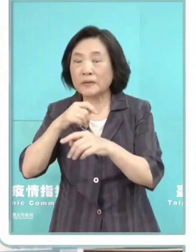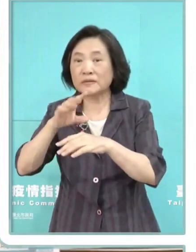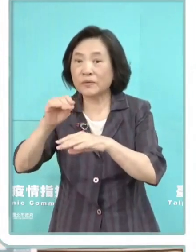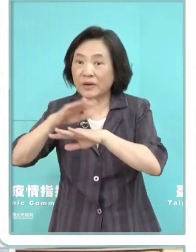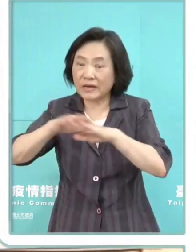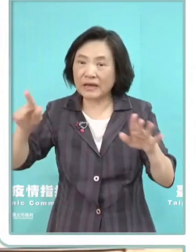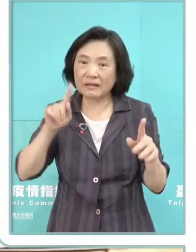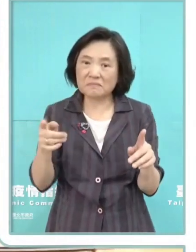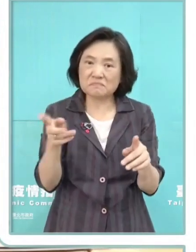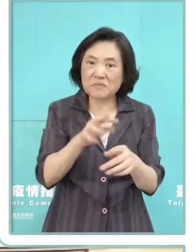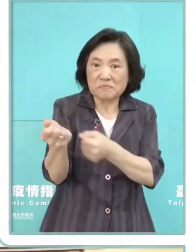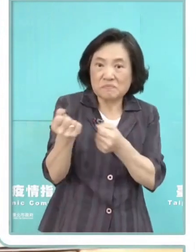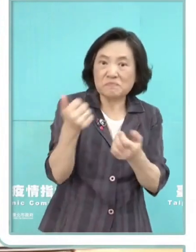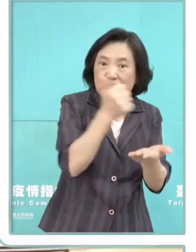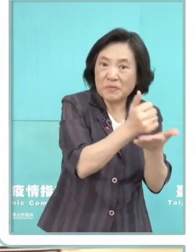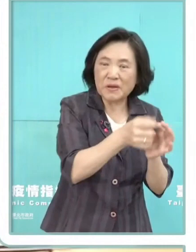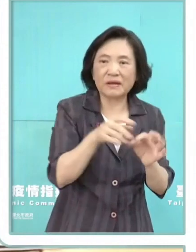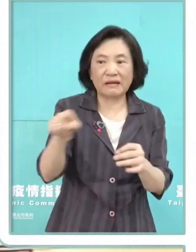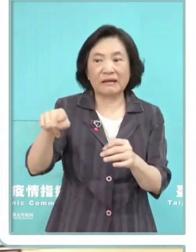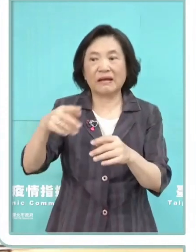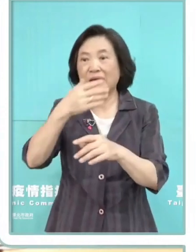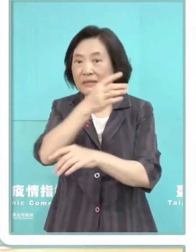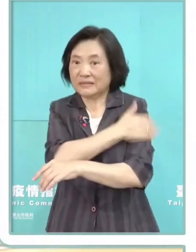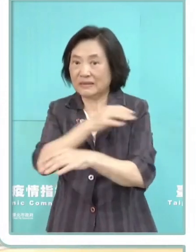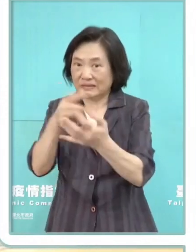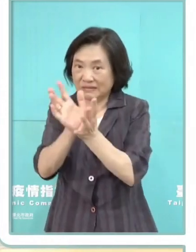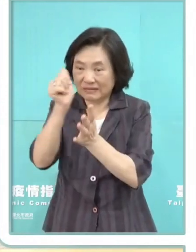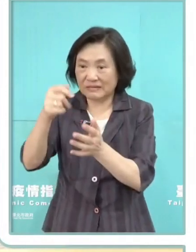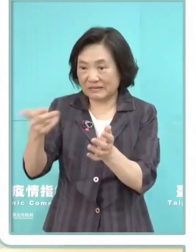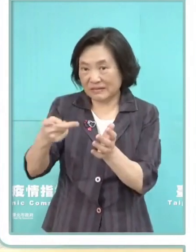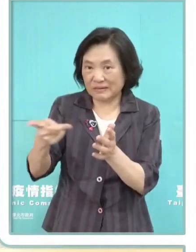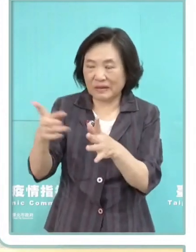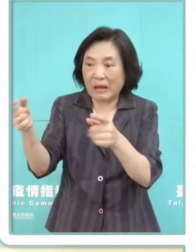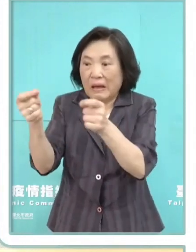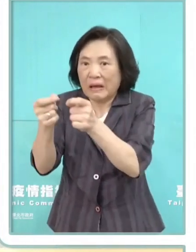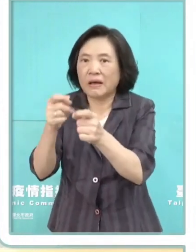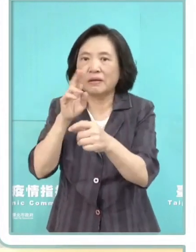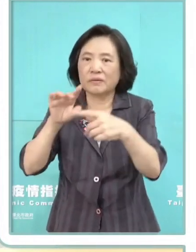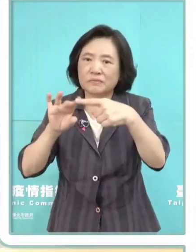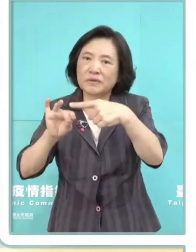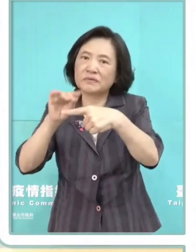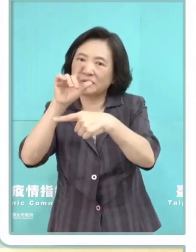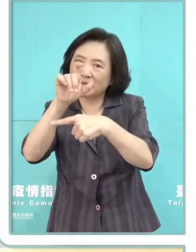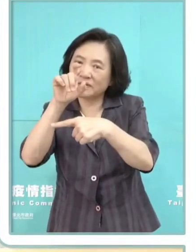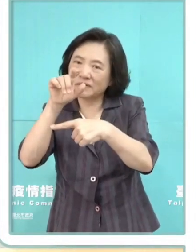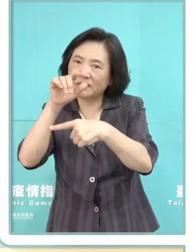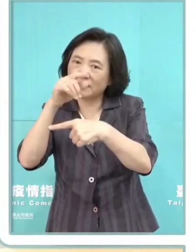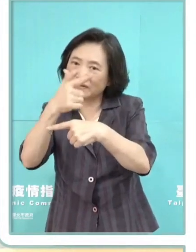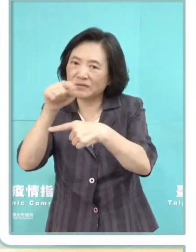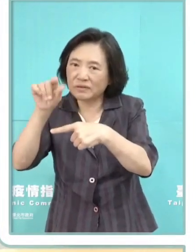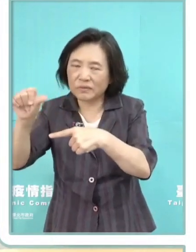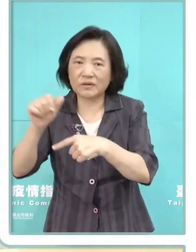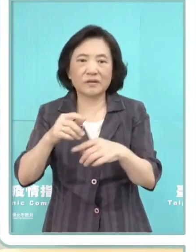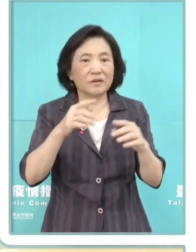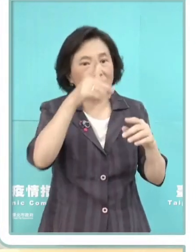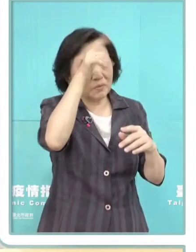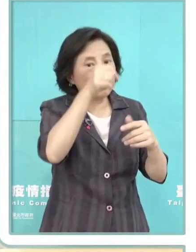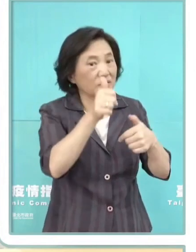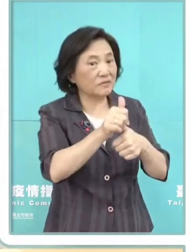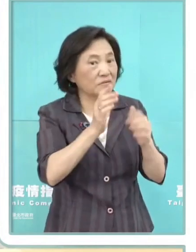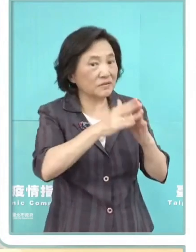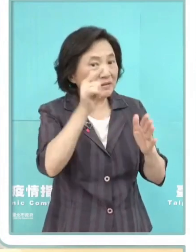者跑票，将蒋万安与陈时中双方的支持度差距拉近为6.5%。请问黄珊珊副市长怎么